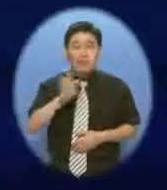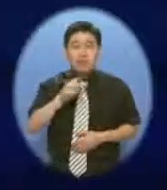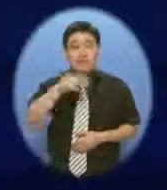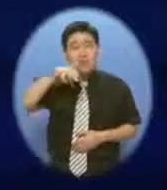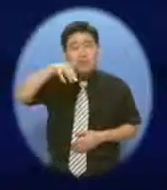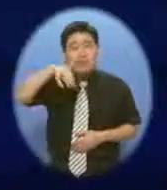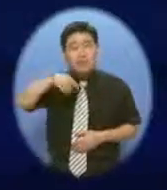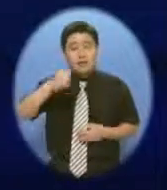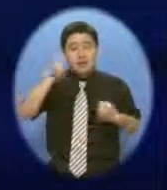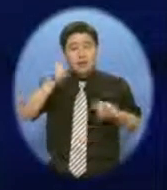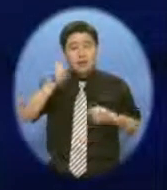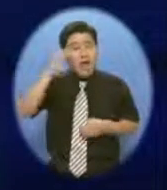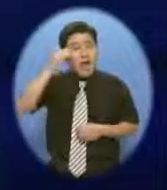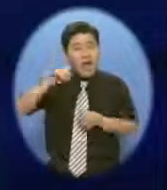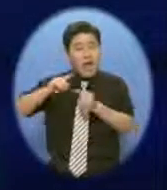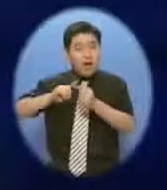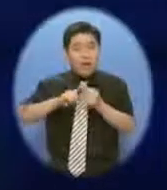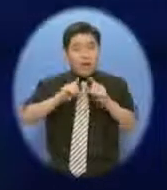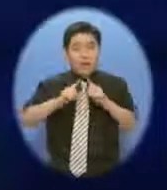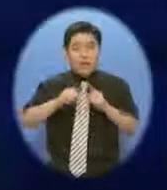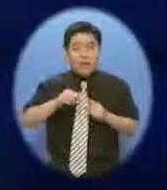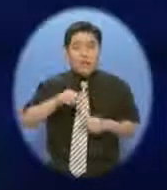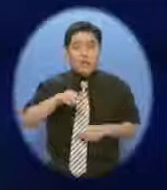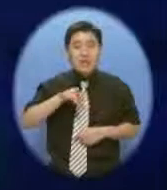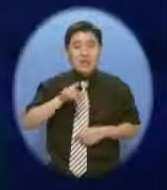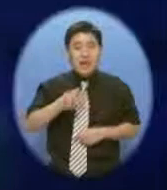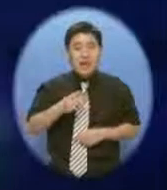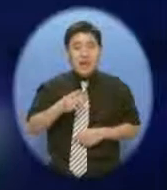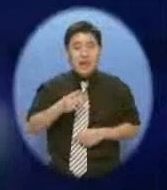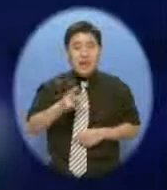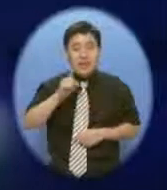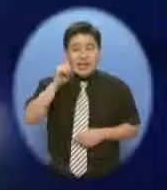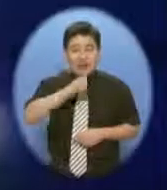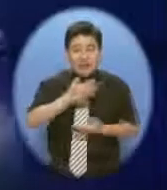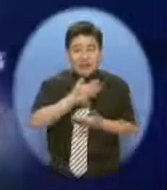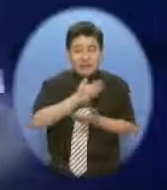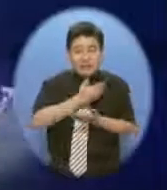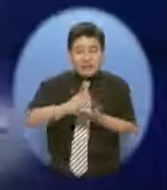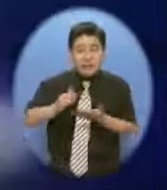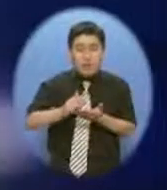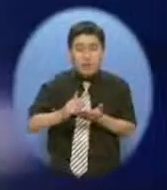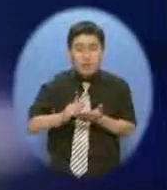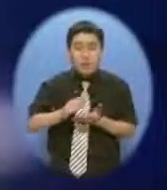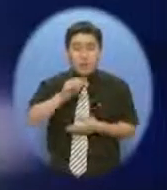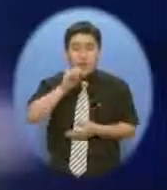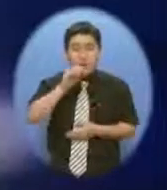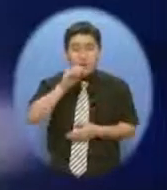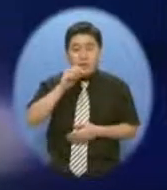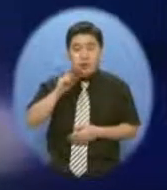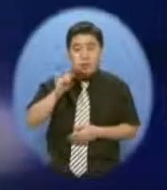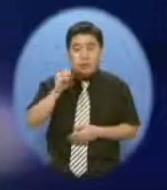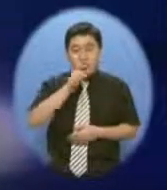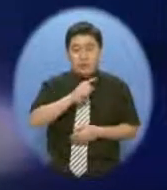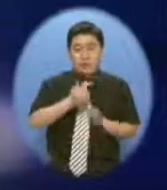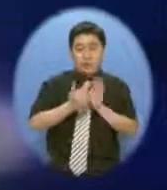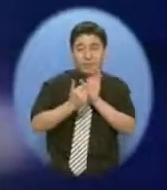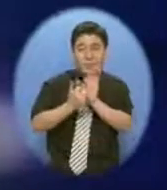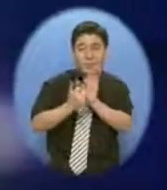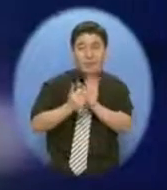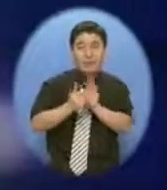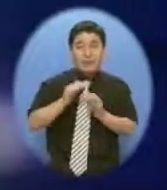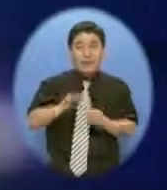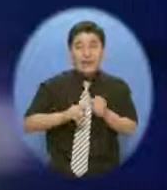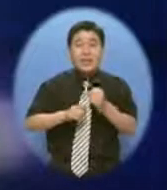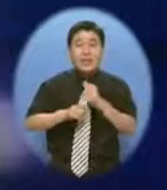순수한 우리나라 말로 살을 풀어내고 액을 막아주는 그런 의미를 담고